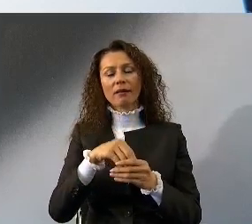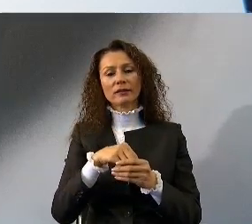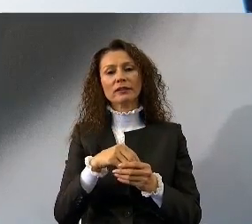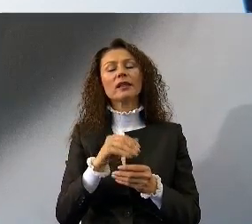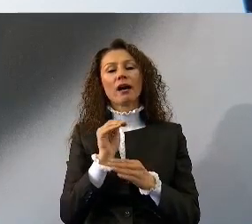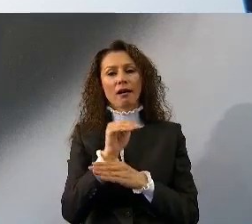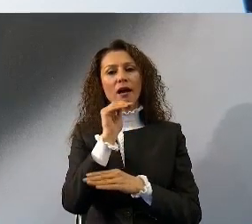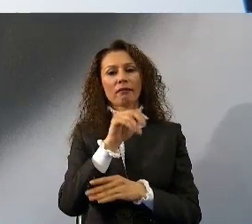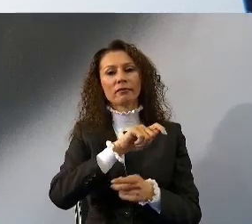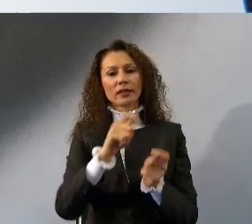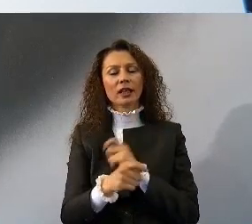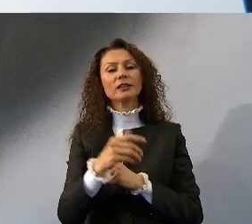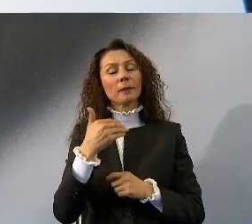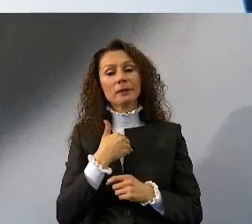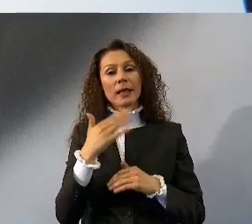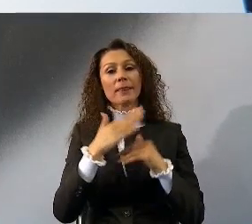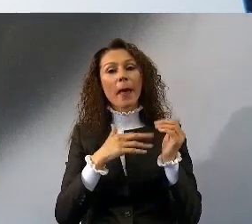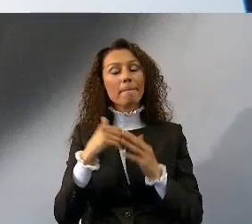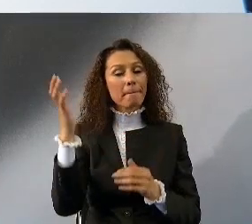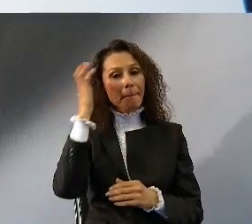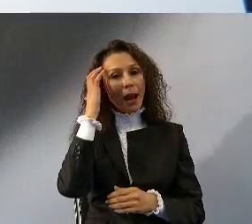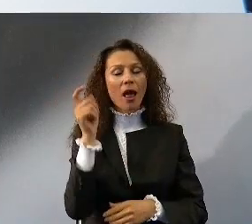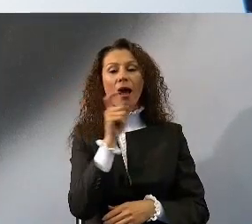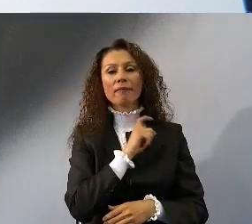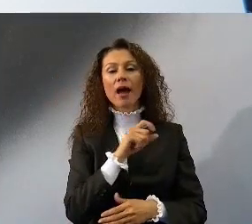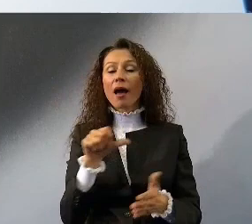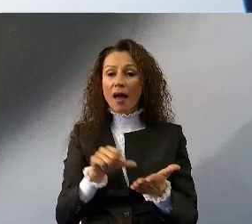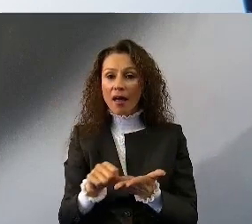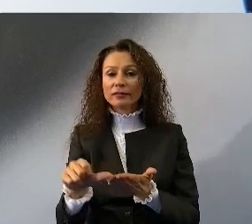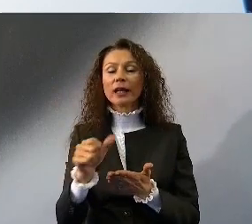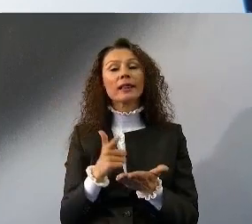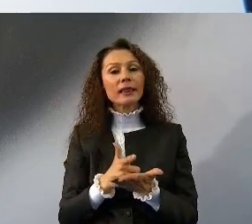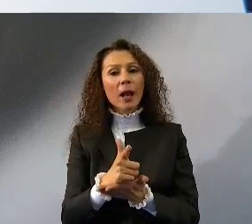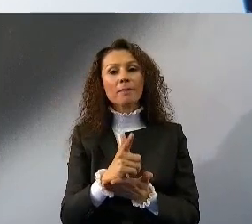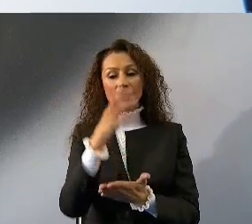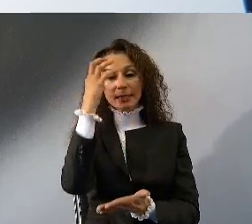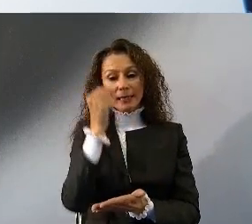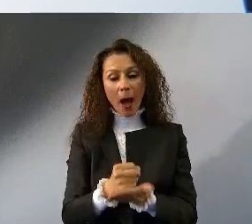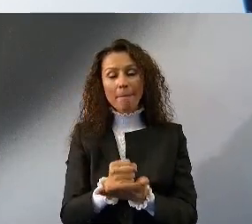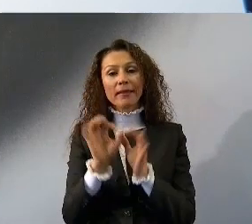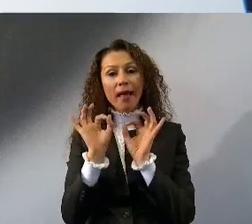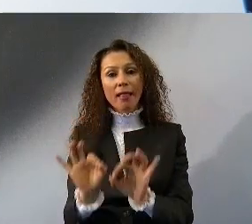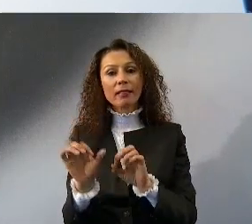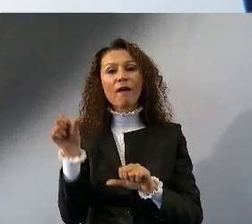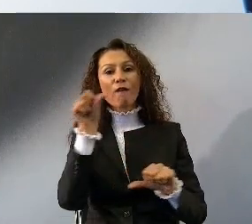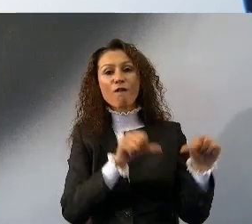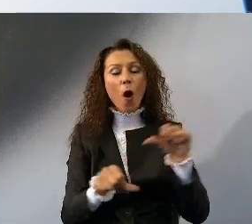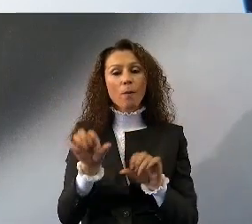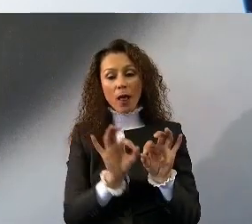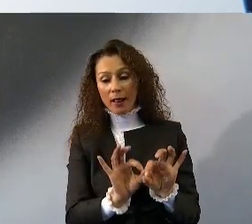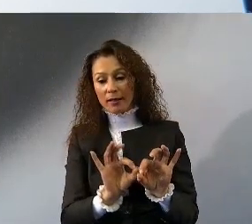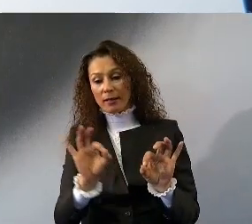biz tarımda yaptığımız temel hata, her şeyin tarımda sabit bir formülle